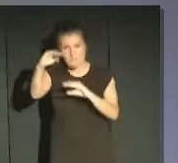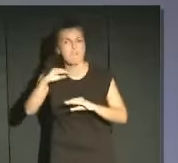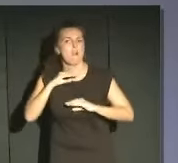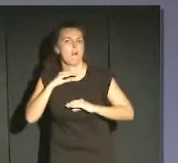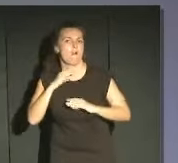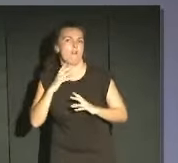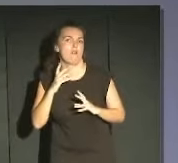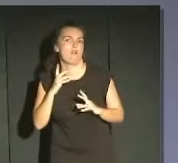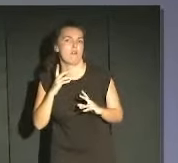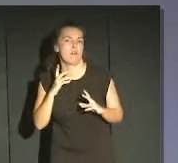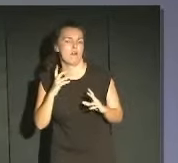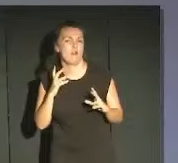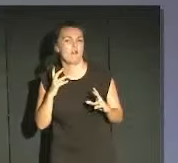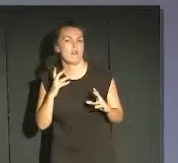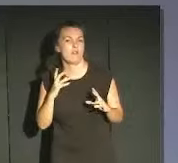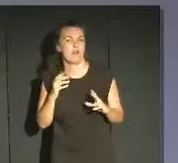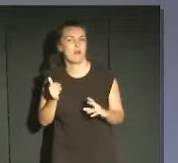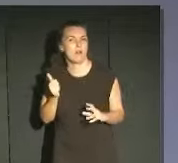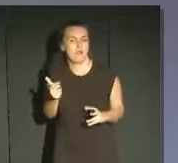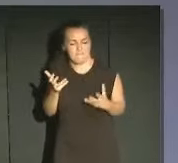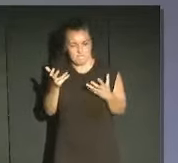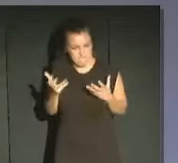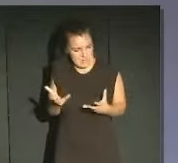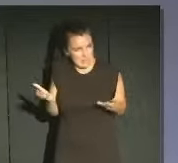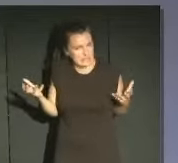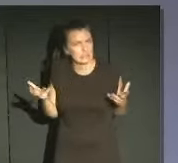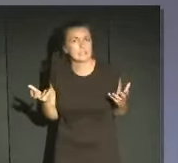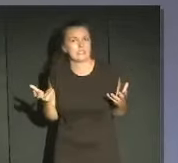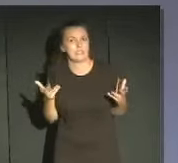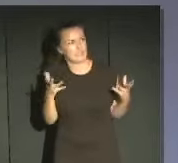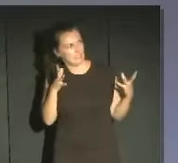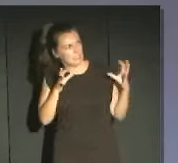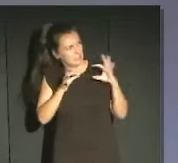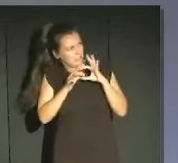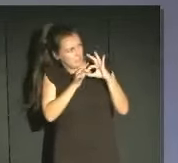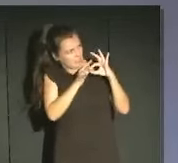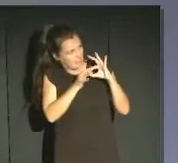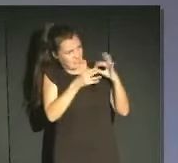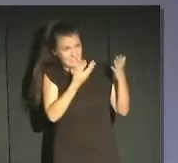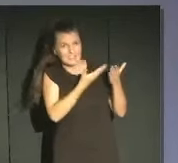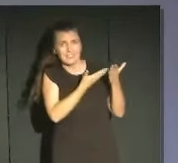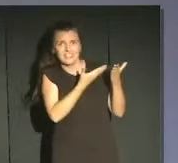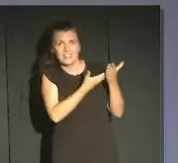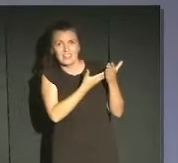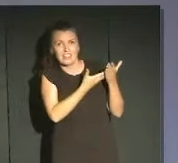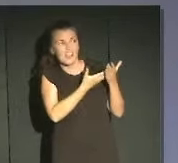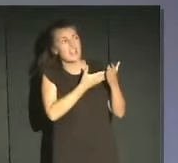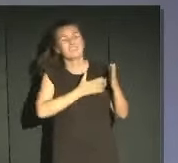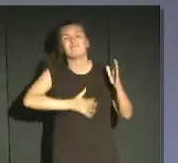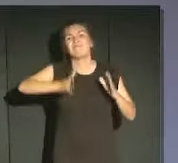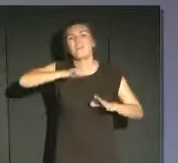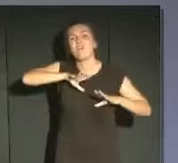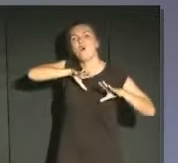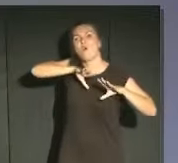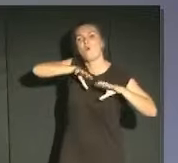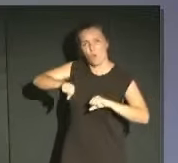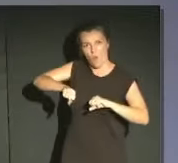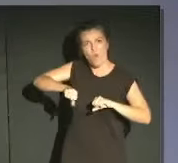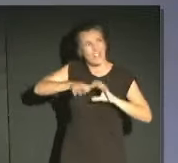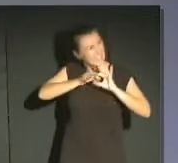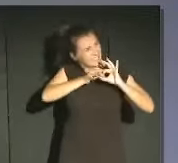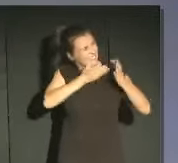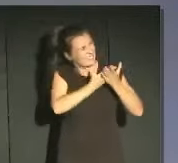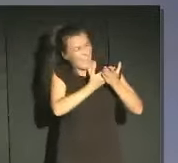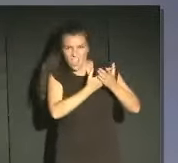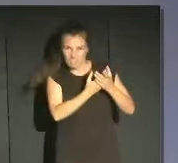avant tout développer d'autres relations avec les anciens colons des relations